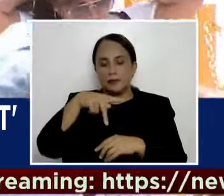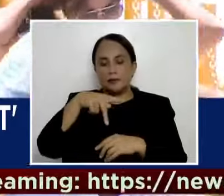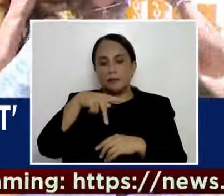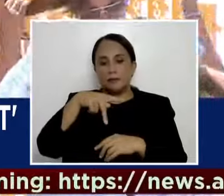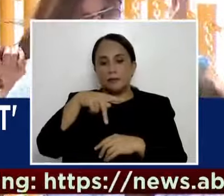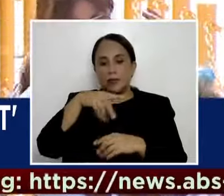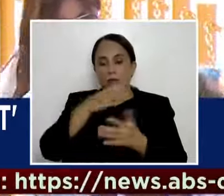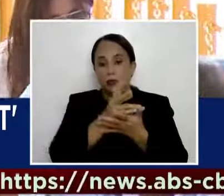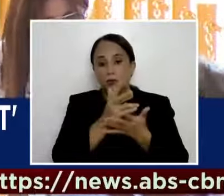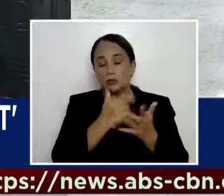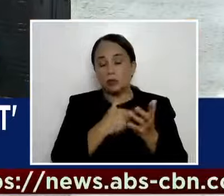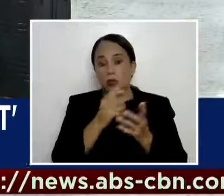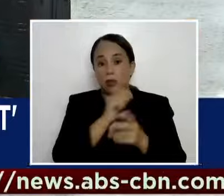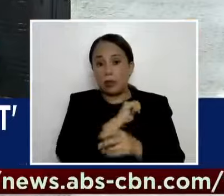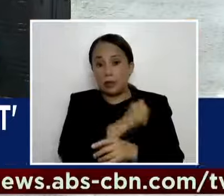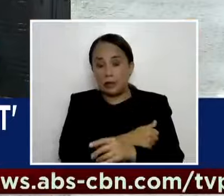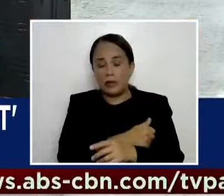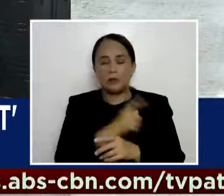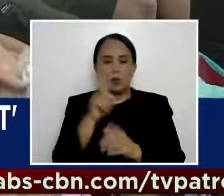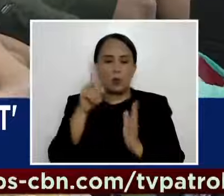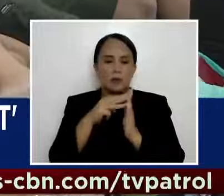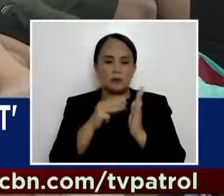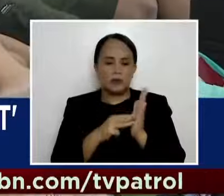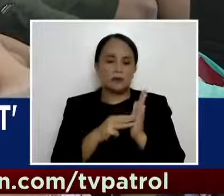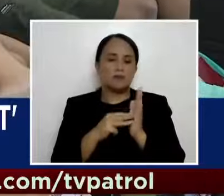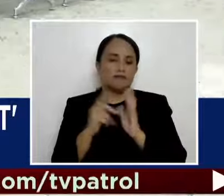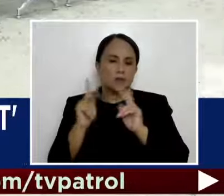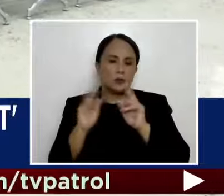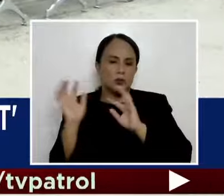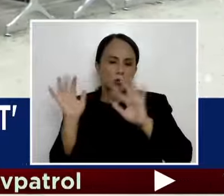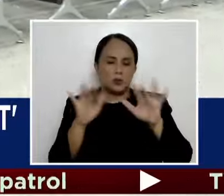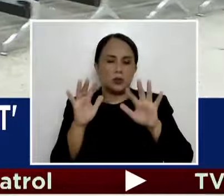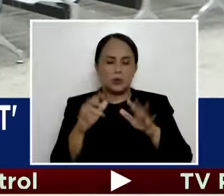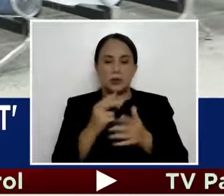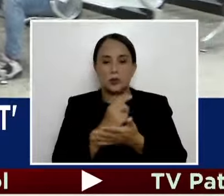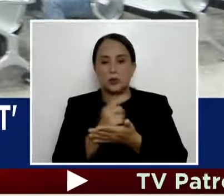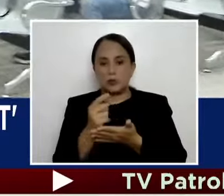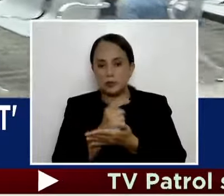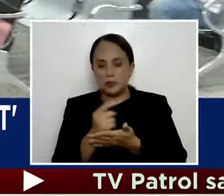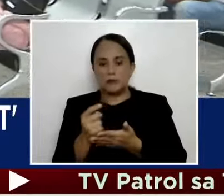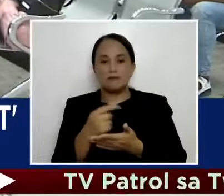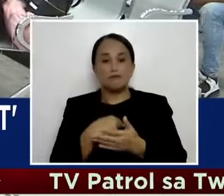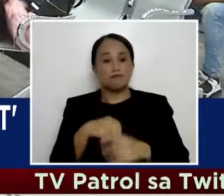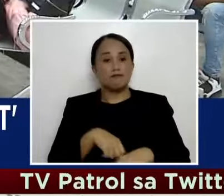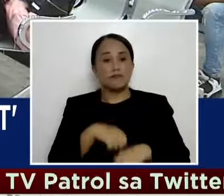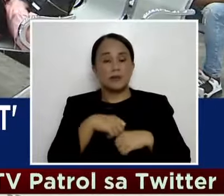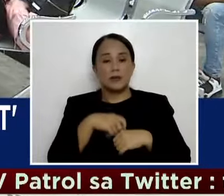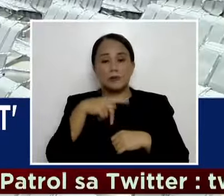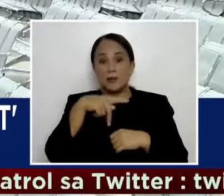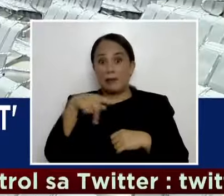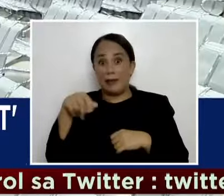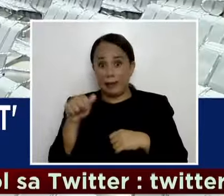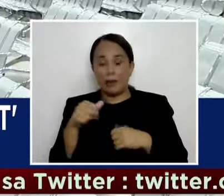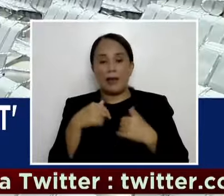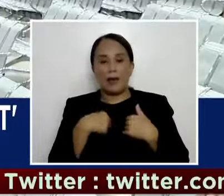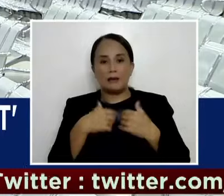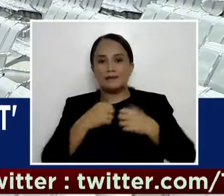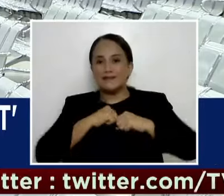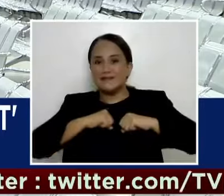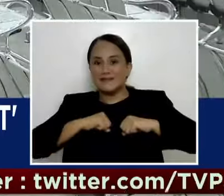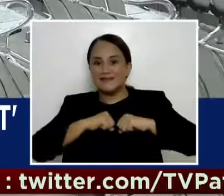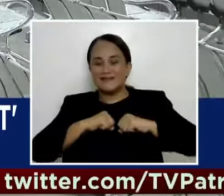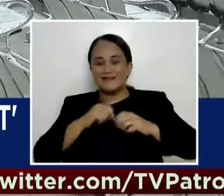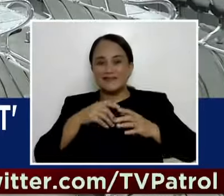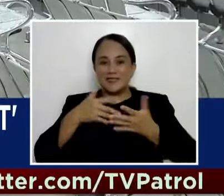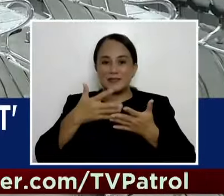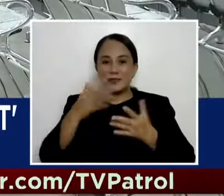mahigit 2 milyong pasahero sa mga pantalan ngayong Holy Week. Ipinagmalaki rin ng PPA ang mas maluwag na passenger terminal sa